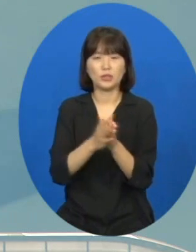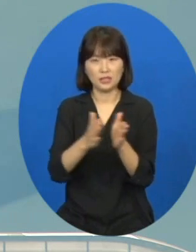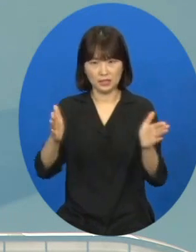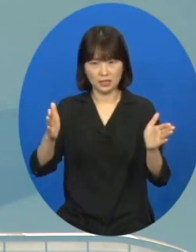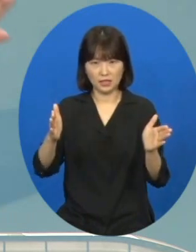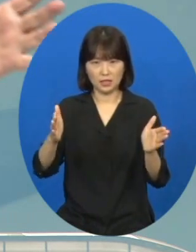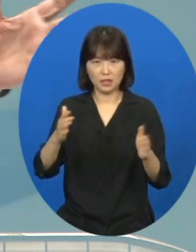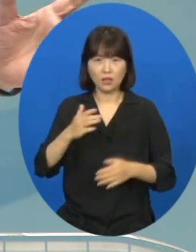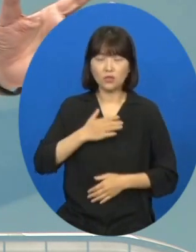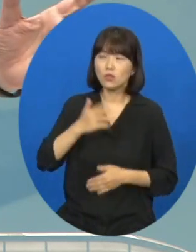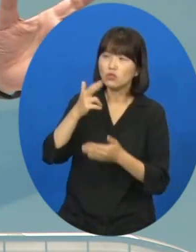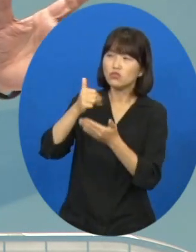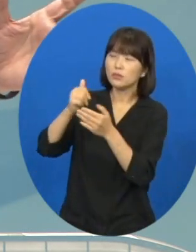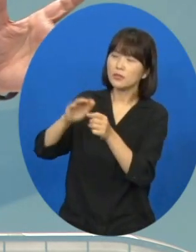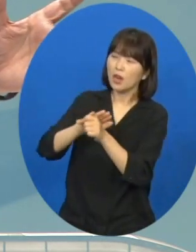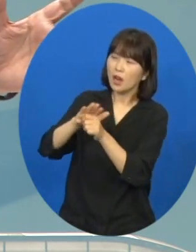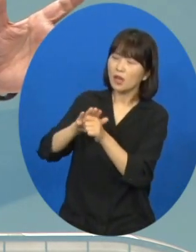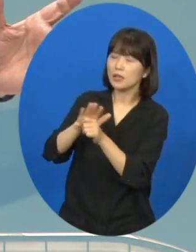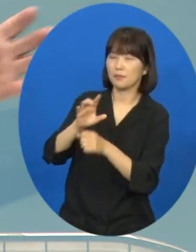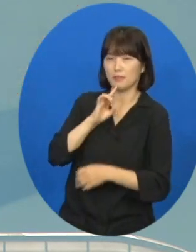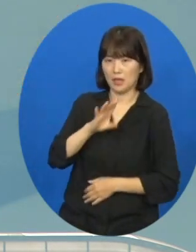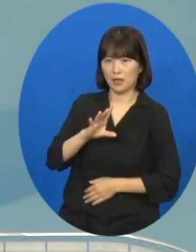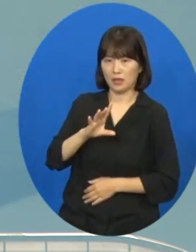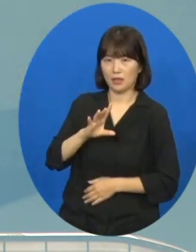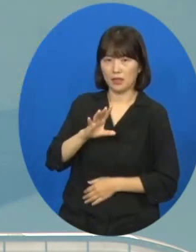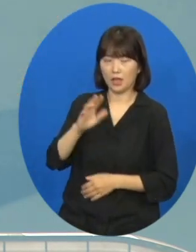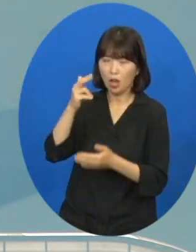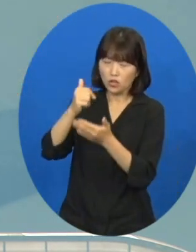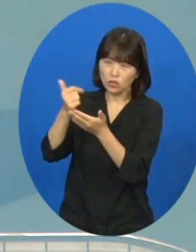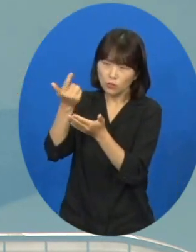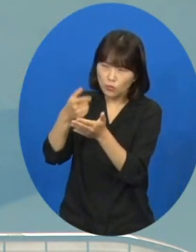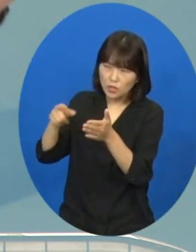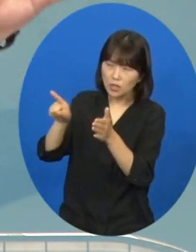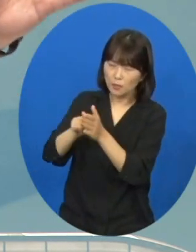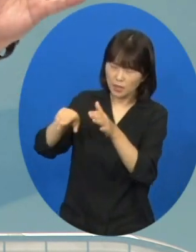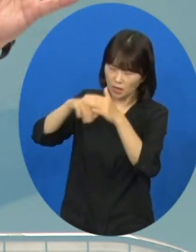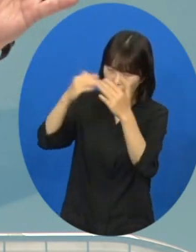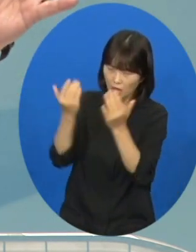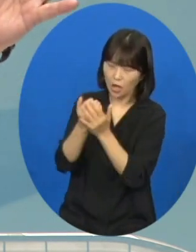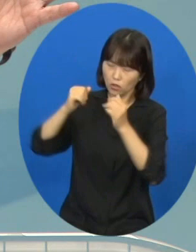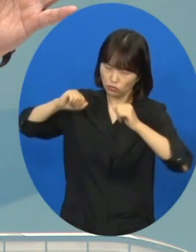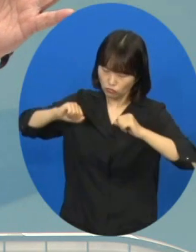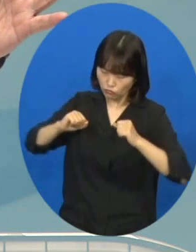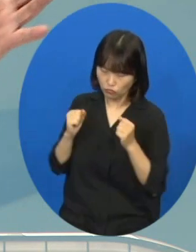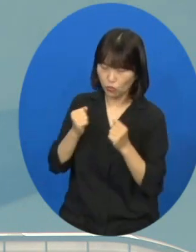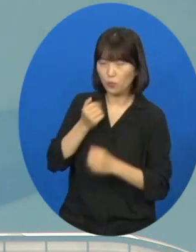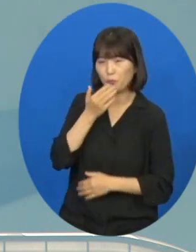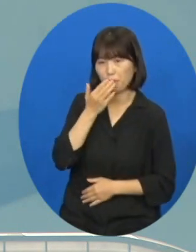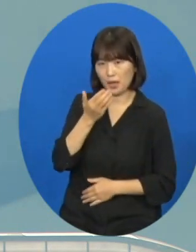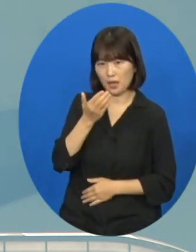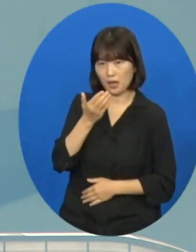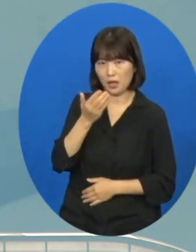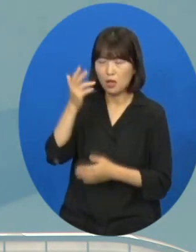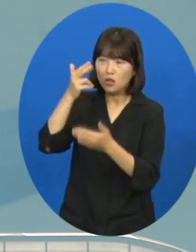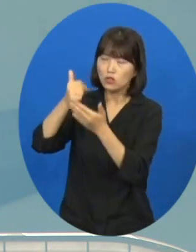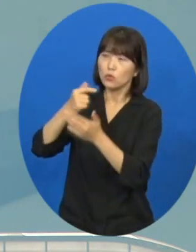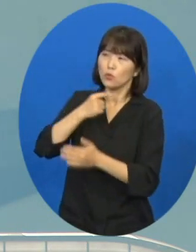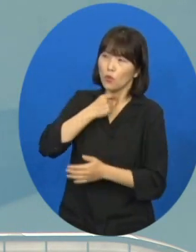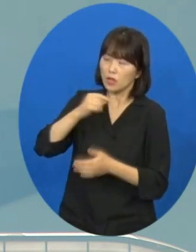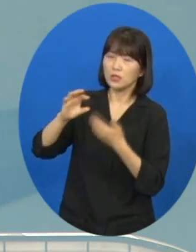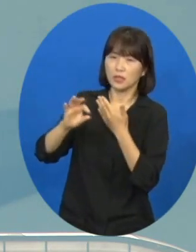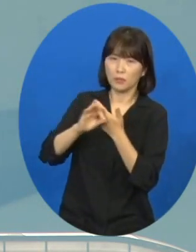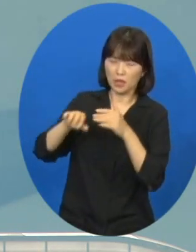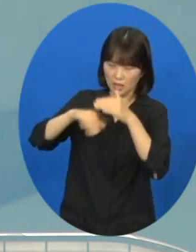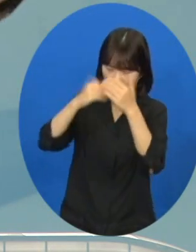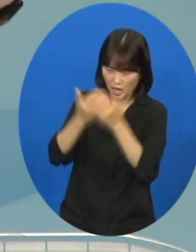저는 주님을 사랑한 것밖에 없어요. 주님 위해서라면 다 순종할 수 있을 것 같아요. 주님이 원하시면